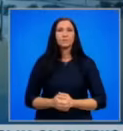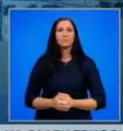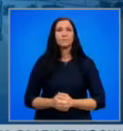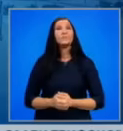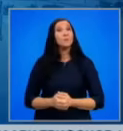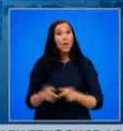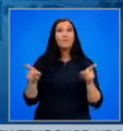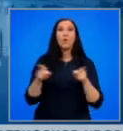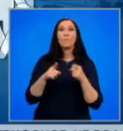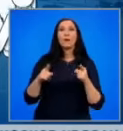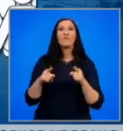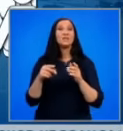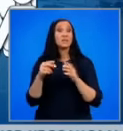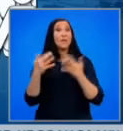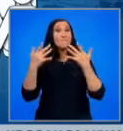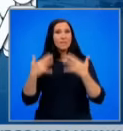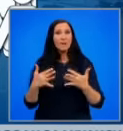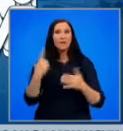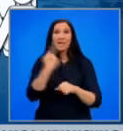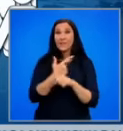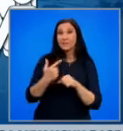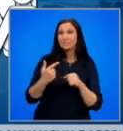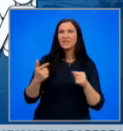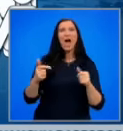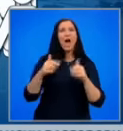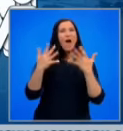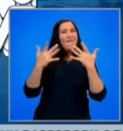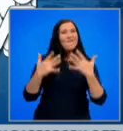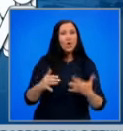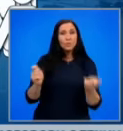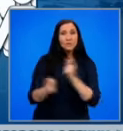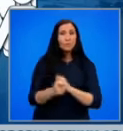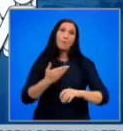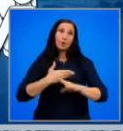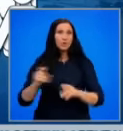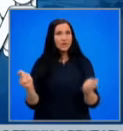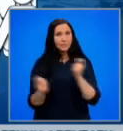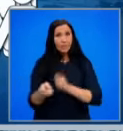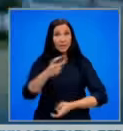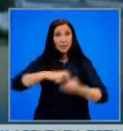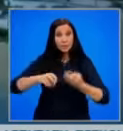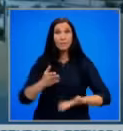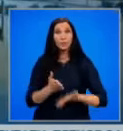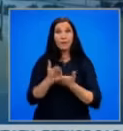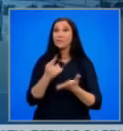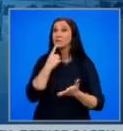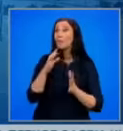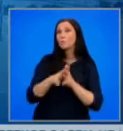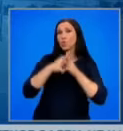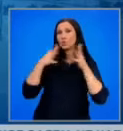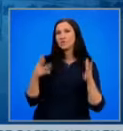В управленското уравнение за седмица формулата се промени и продължава да се променя в търсене на подкрепа за